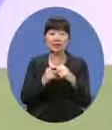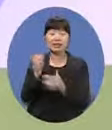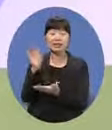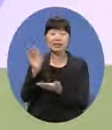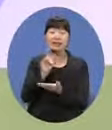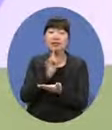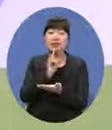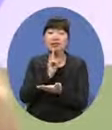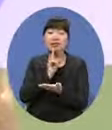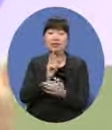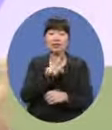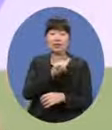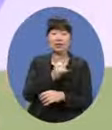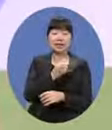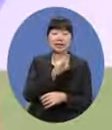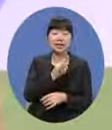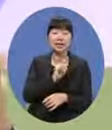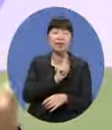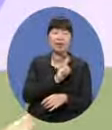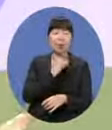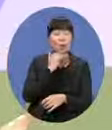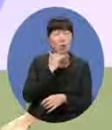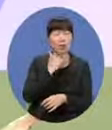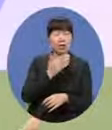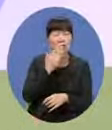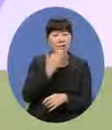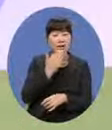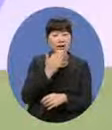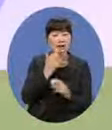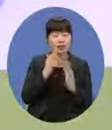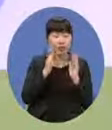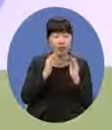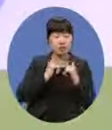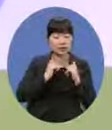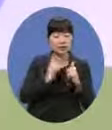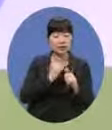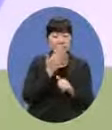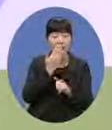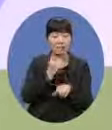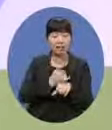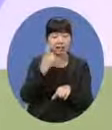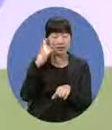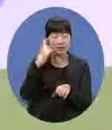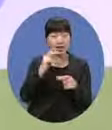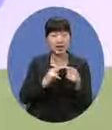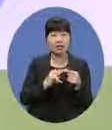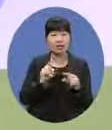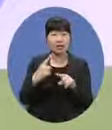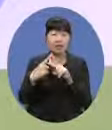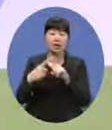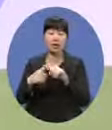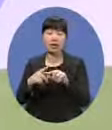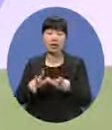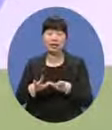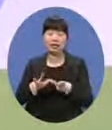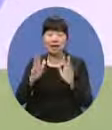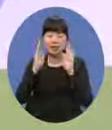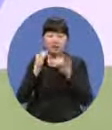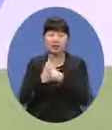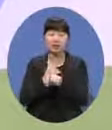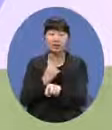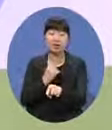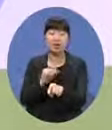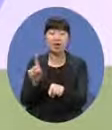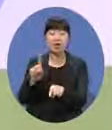적이 있거든요이 기대라는게 학습자가 이게 내가 했을 때 아 이거 내가 잘될 거야라는 그 생각과 곱하기 이제 학습하는 거